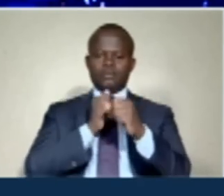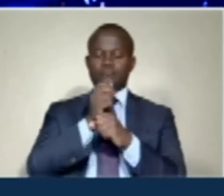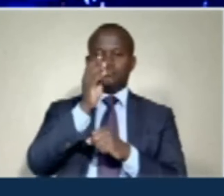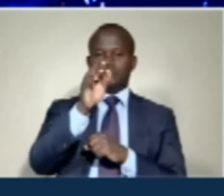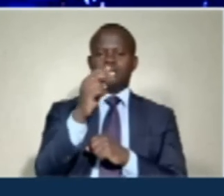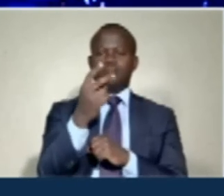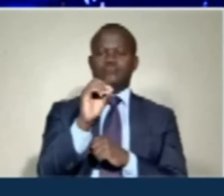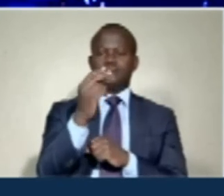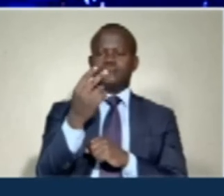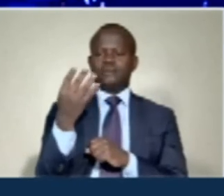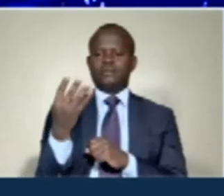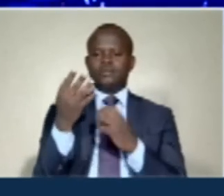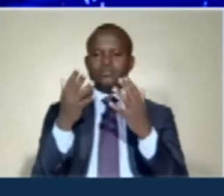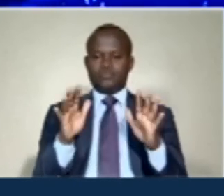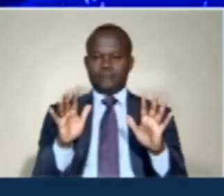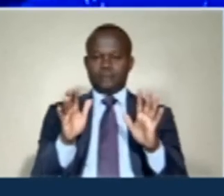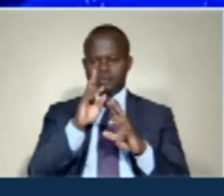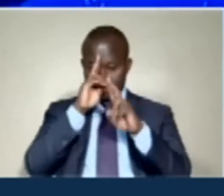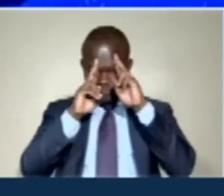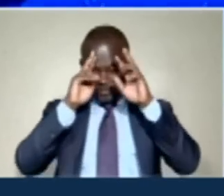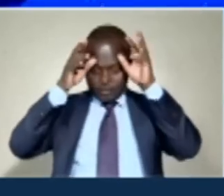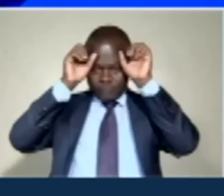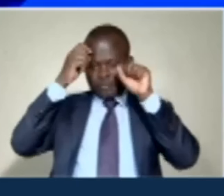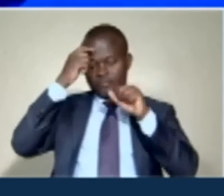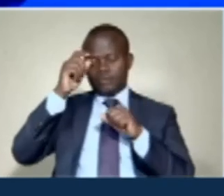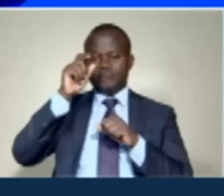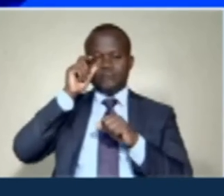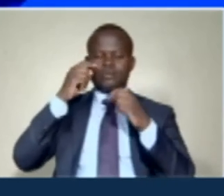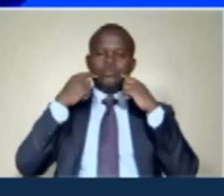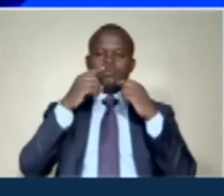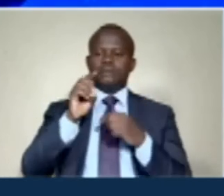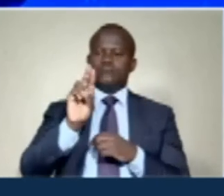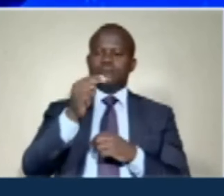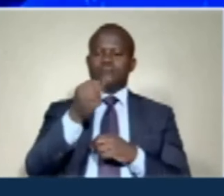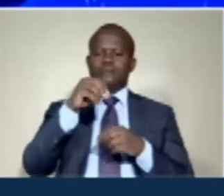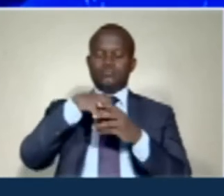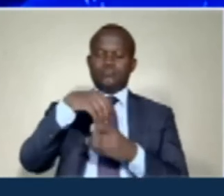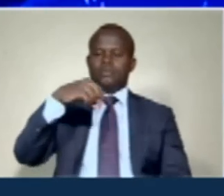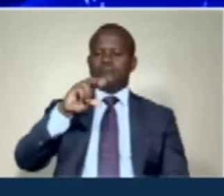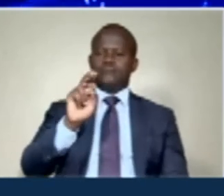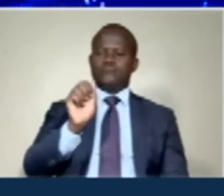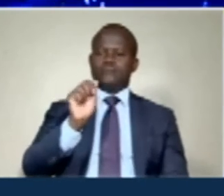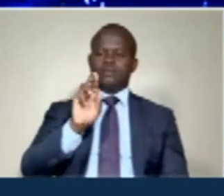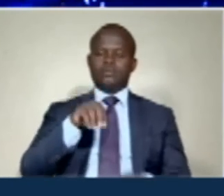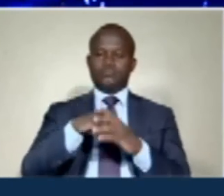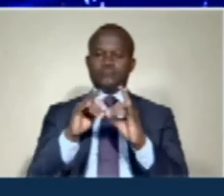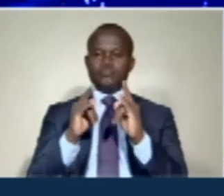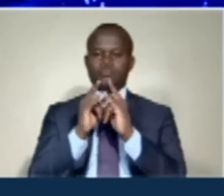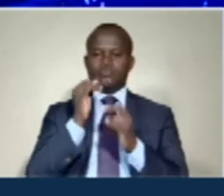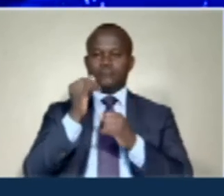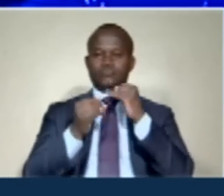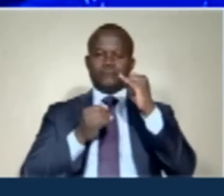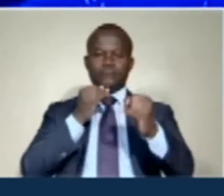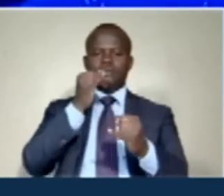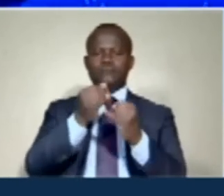utaha 2024 urangira. Umukuru w'igihugu yabitangarije idoha muri Katari mu nama